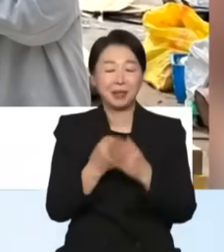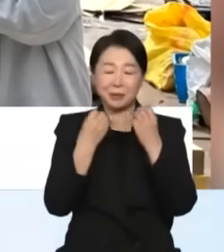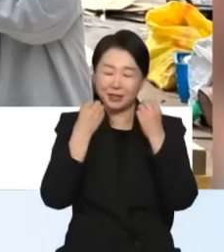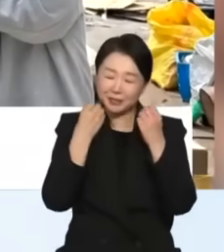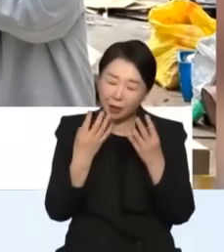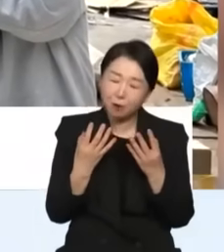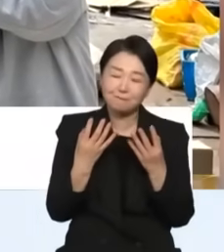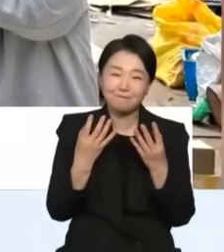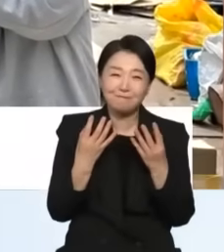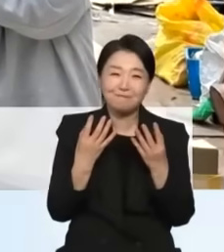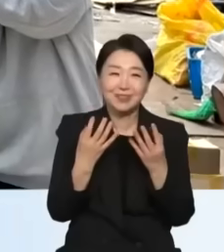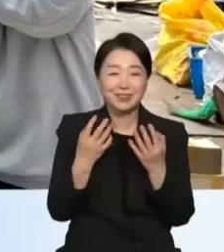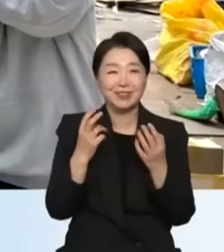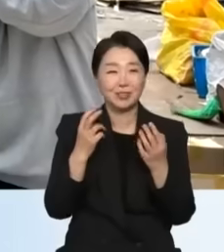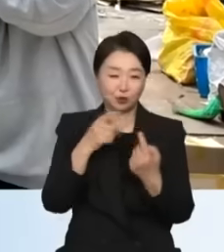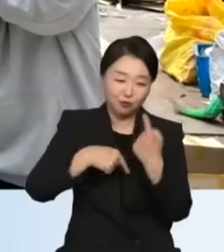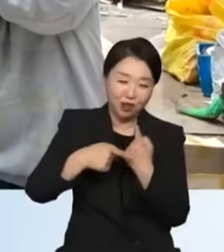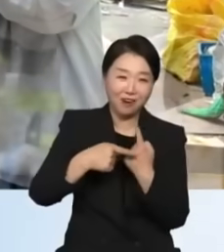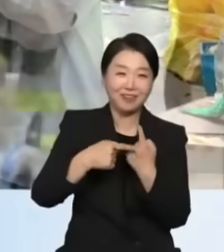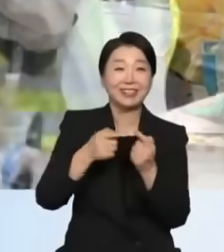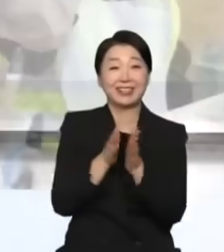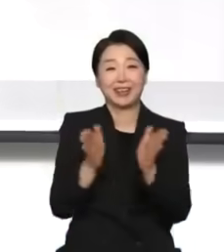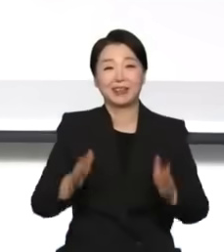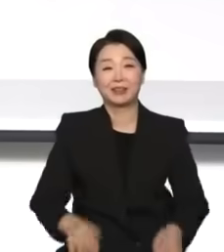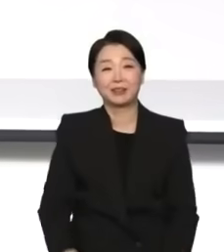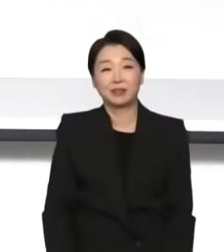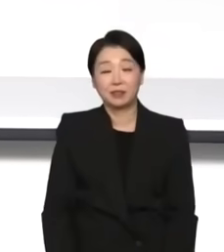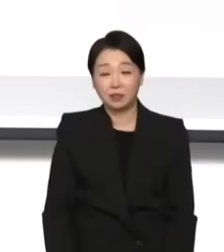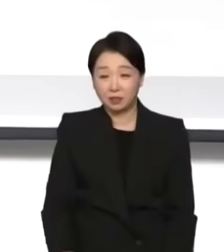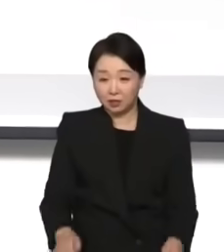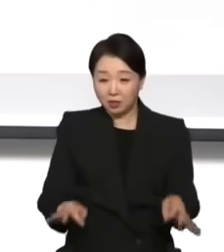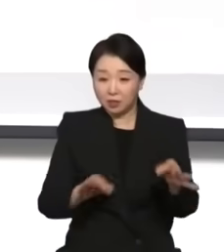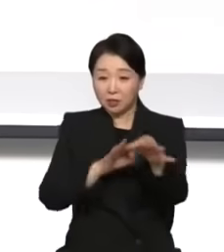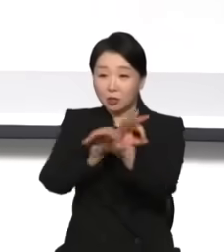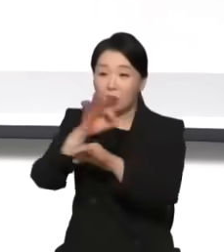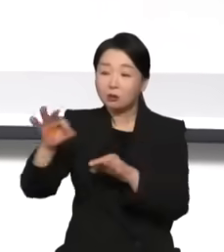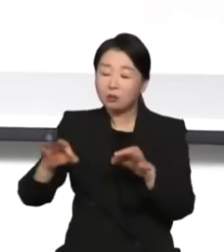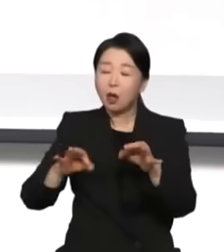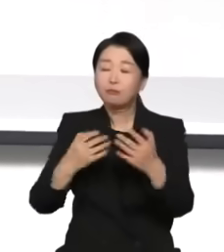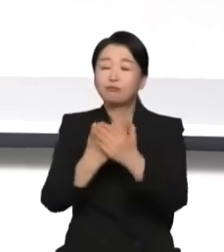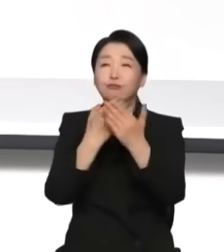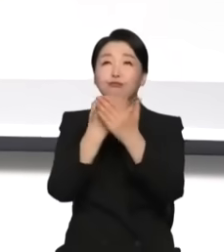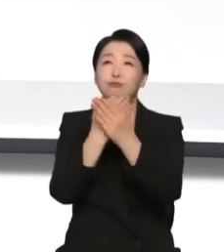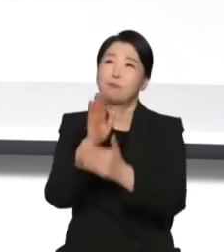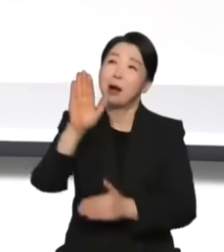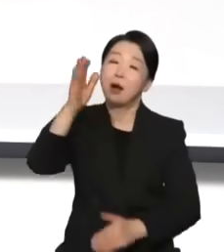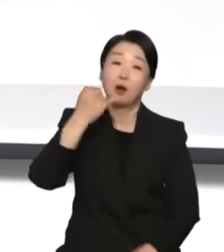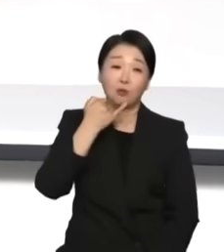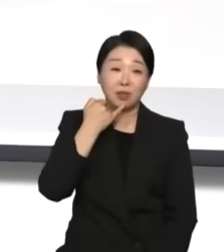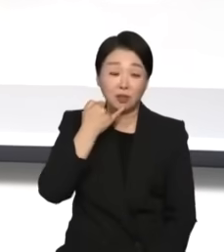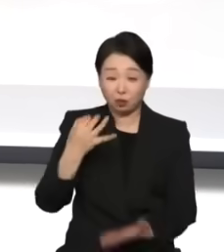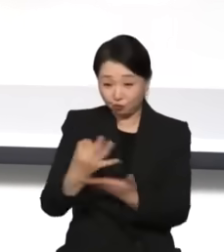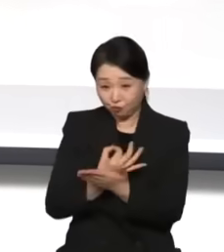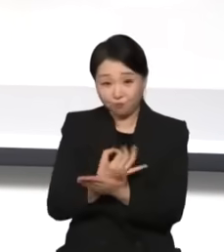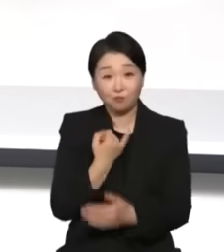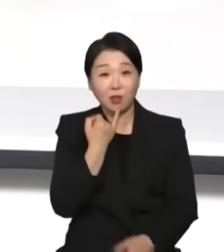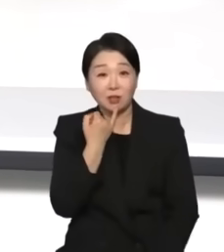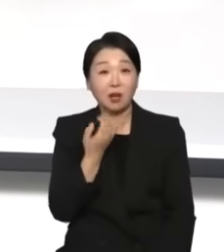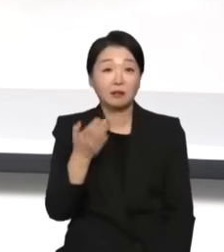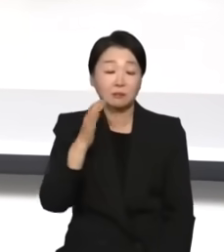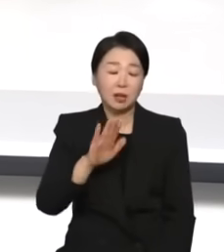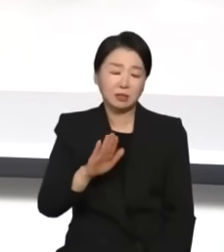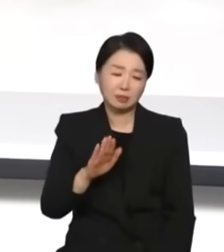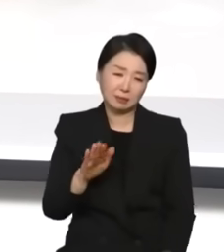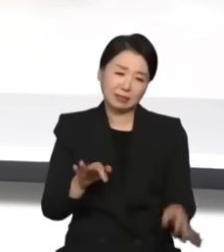좀 시작하고 있습니다. 사실 근데 경제가 좋을 때는 그런 기부나 후원이 좀 많이 들어올 법도 하지만 네. 지금 전체적으로 좀